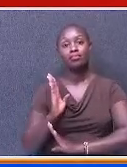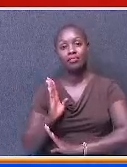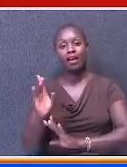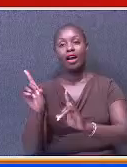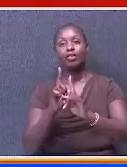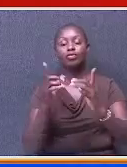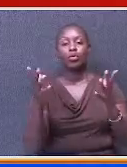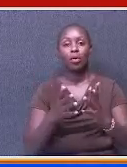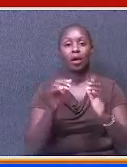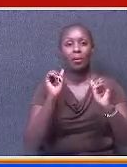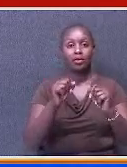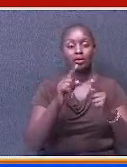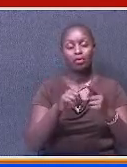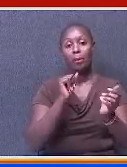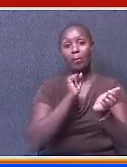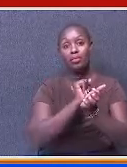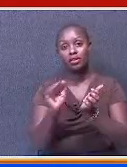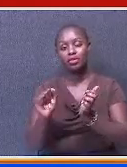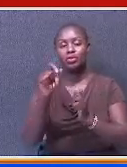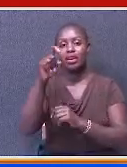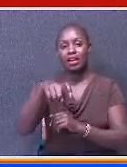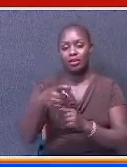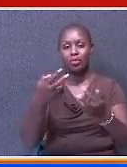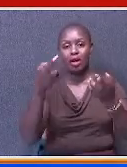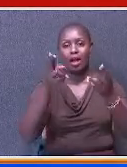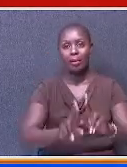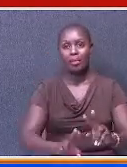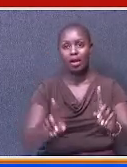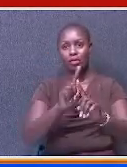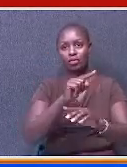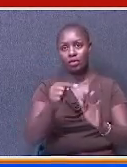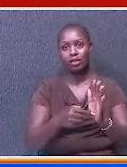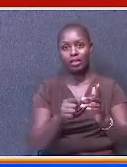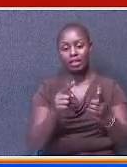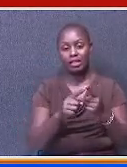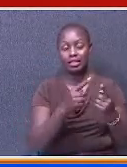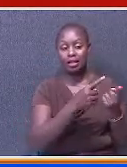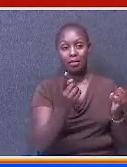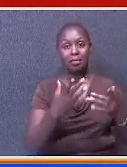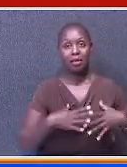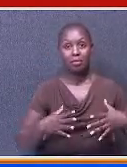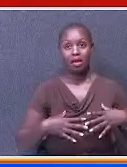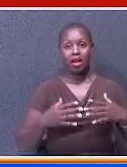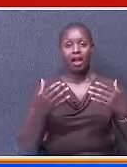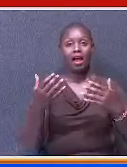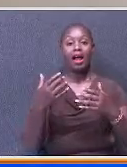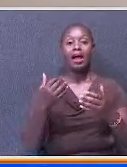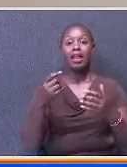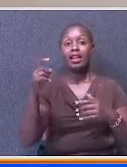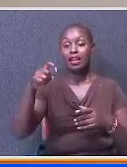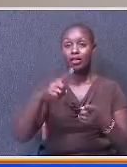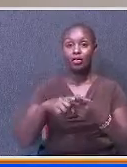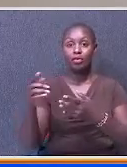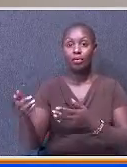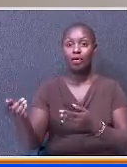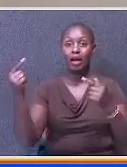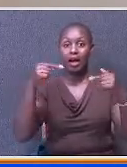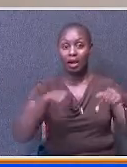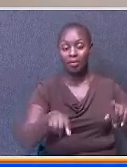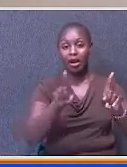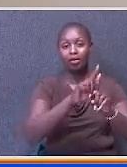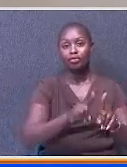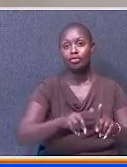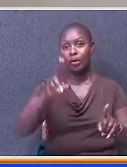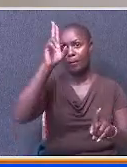necessary, prosecution has to happen, and these offenders have to be brought to book. Idara ya polisi pia,